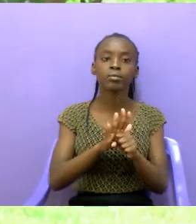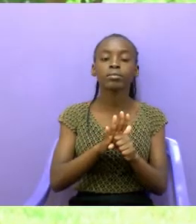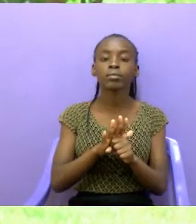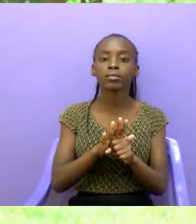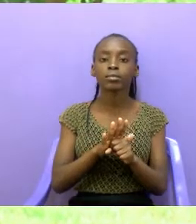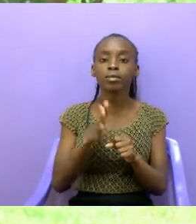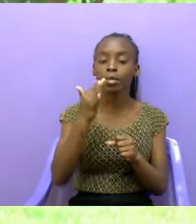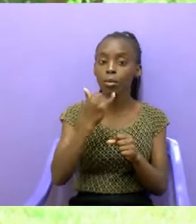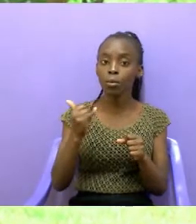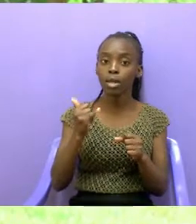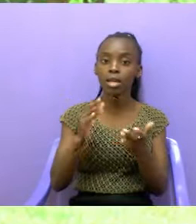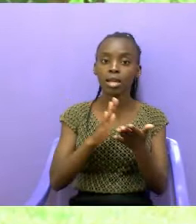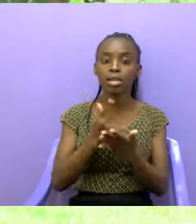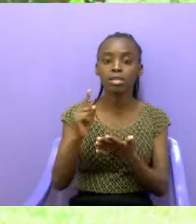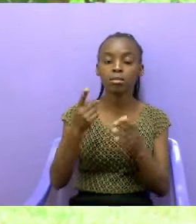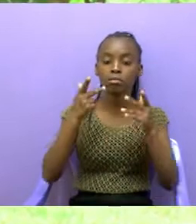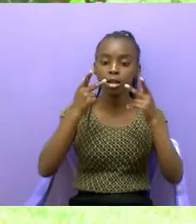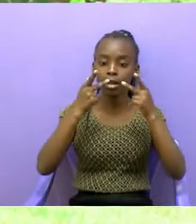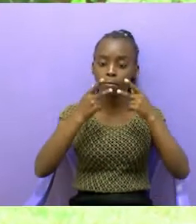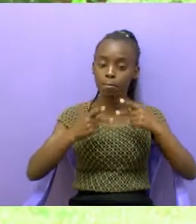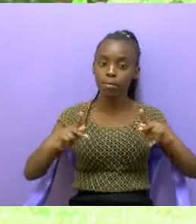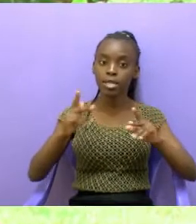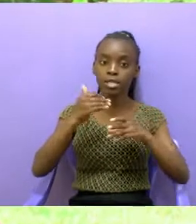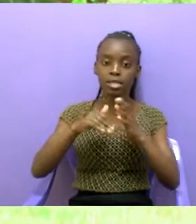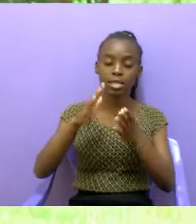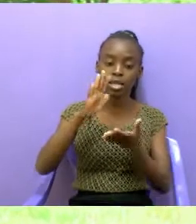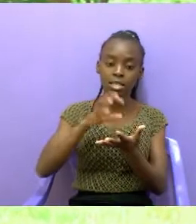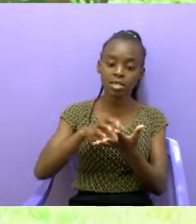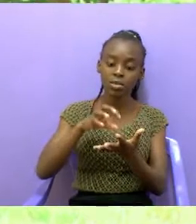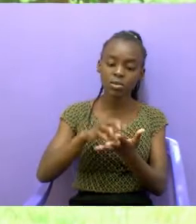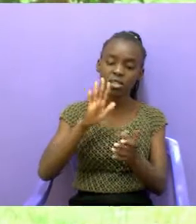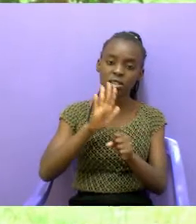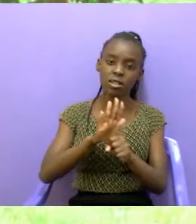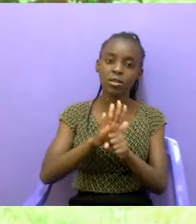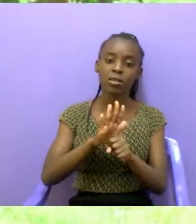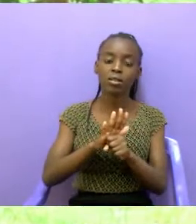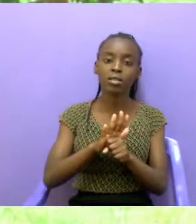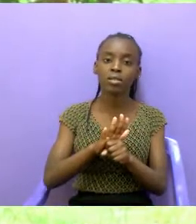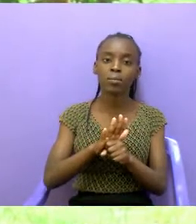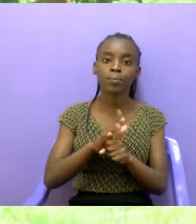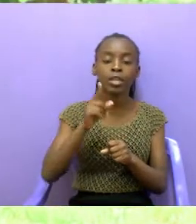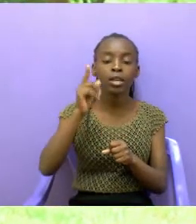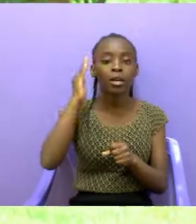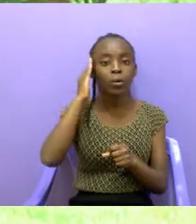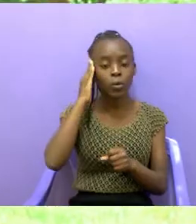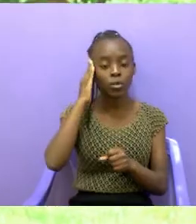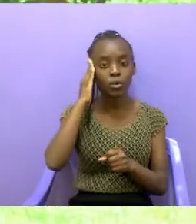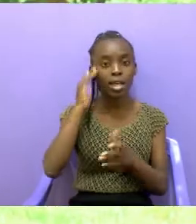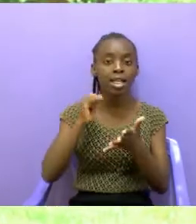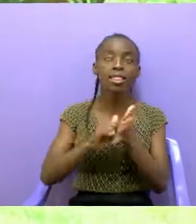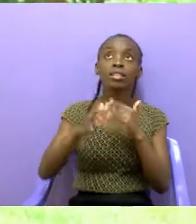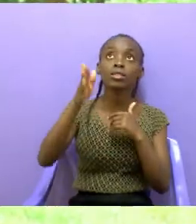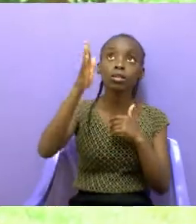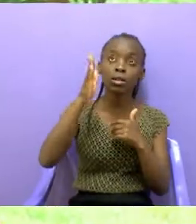Kwa nini mtu unaweza kuwa na amani katikati ya changamoto nyingi? Ni kubaki na kujua ya kwamba